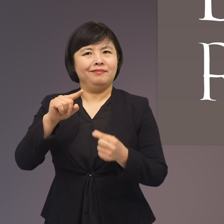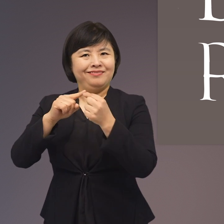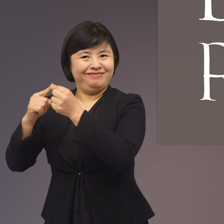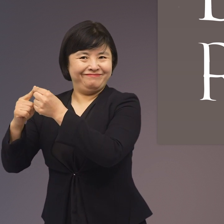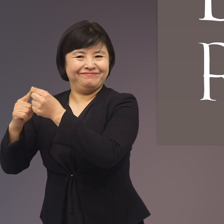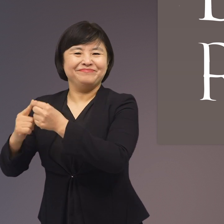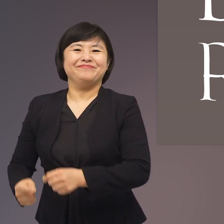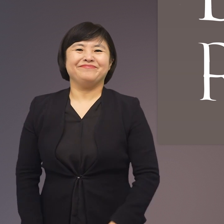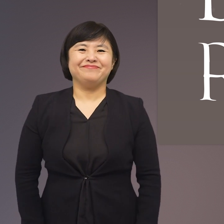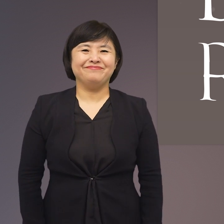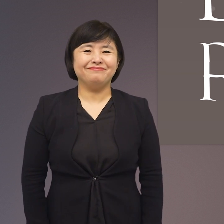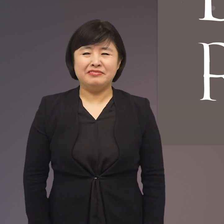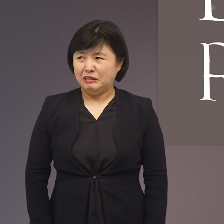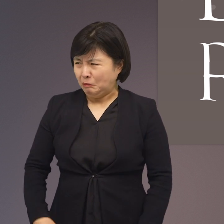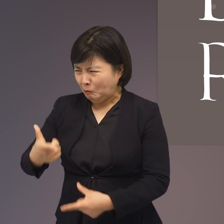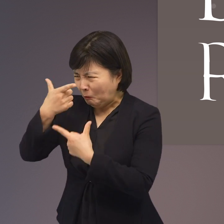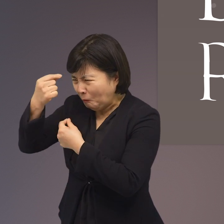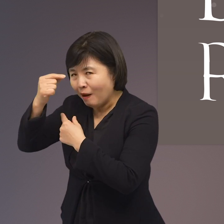이루어갑니다.